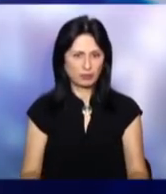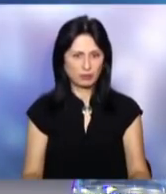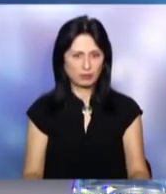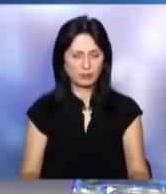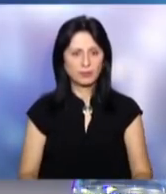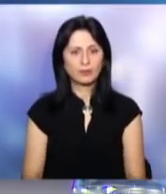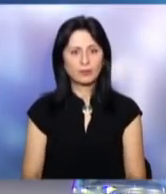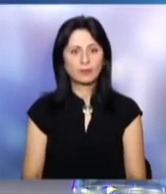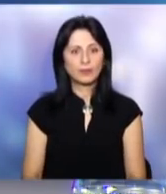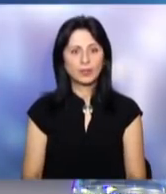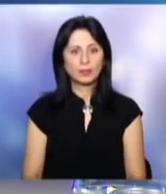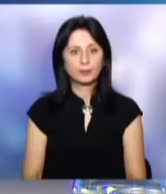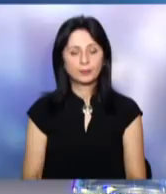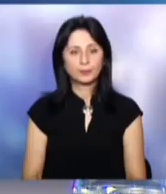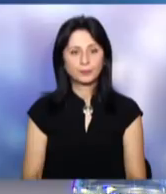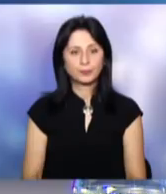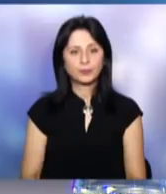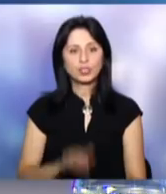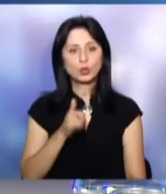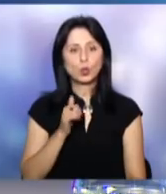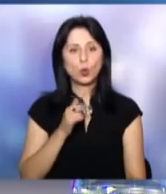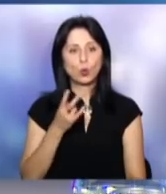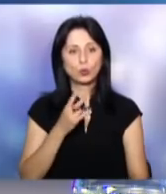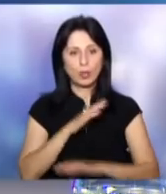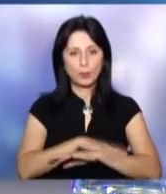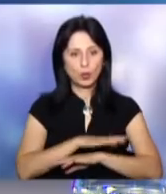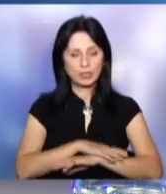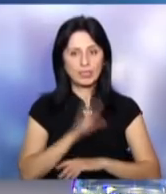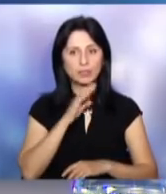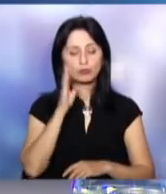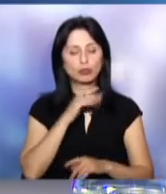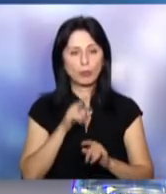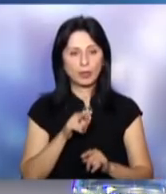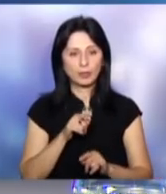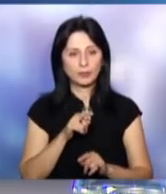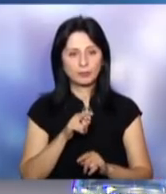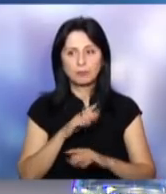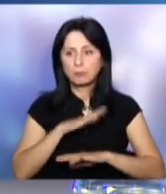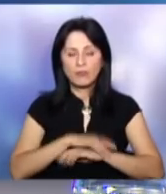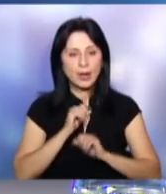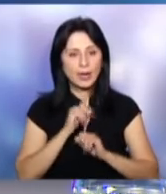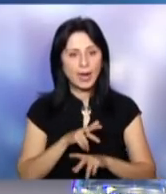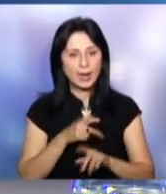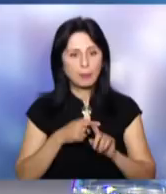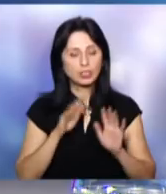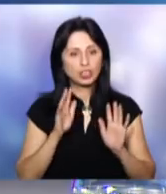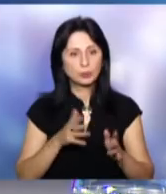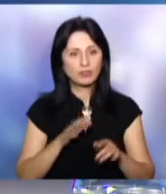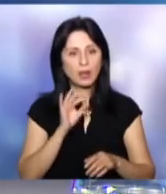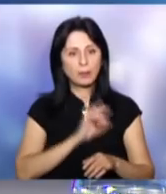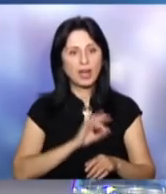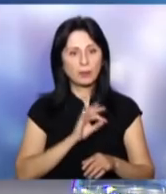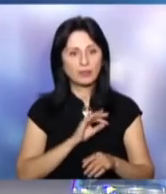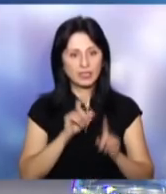ხო? ასეთ შემთხვევაში მაშინ როგორ უნდა მოიქცეს მშობელი? ამ შემთხვევაში ხმარობენ